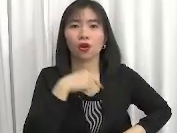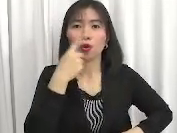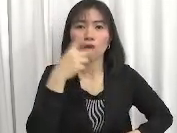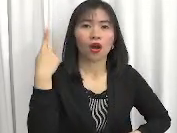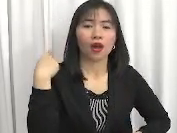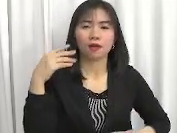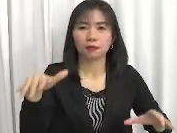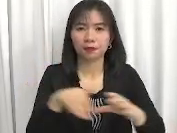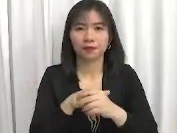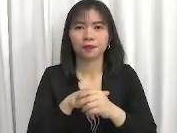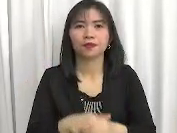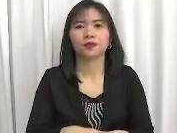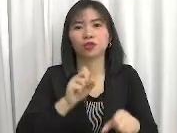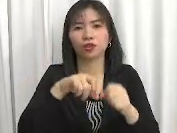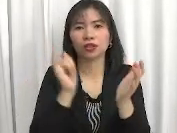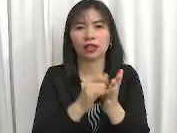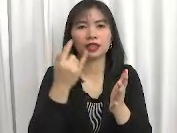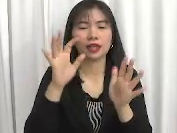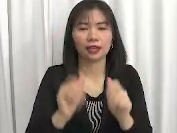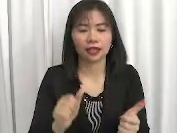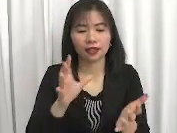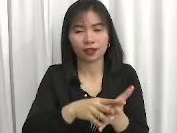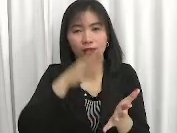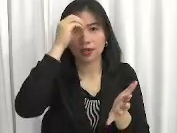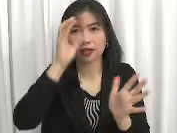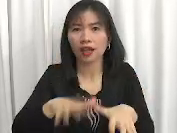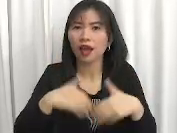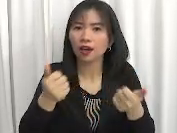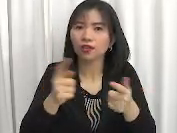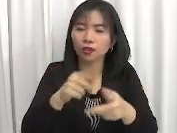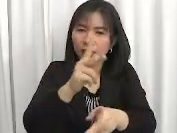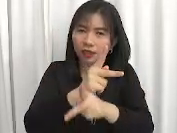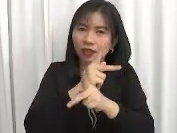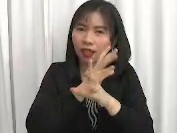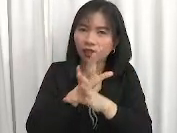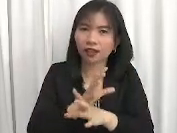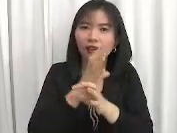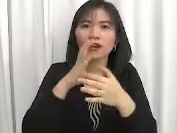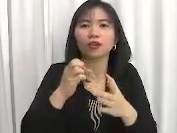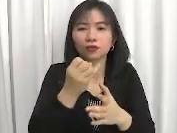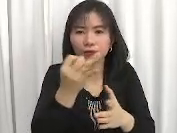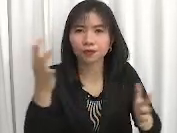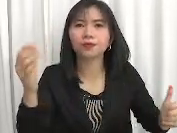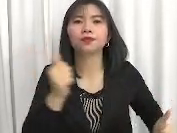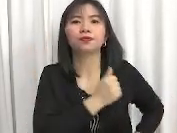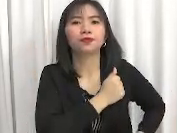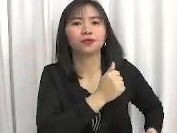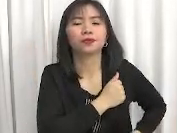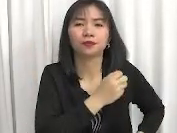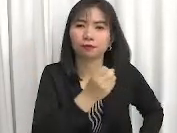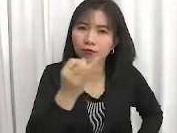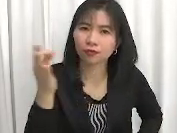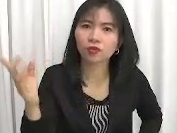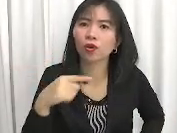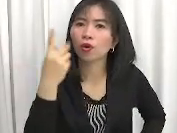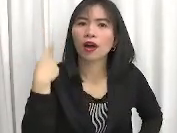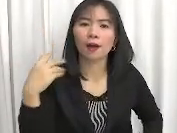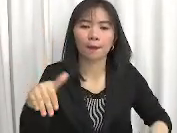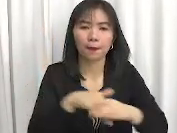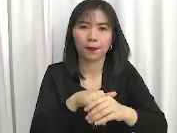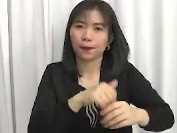para matuto din sila kung paano alagaan ang kanilang mga asawang Navsog o yung mga asawa na may Navsog na